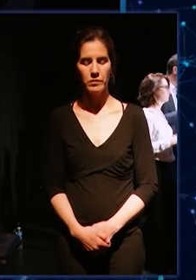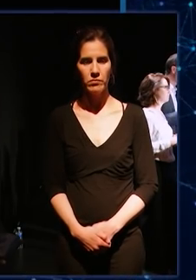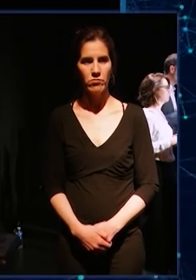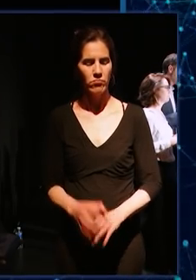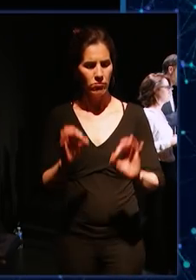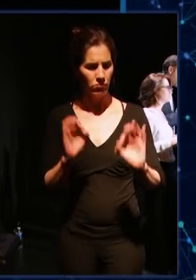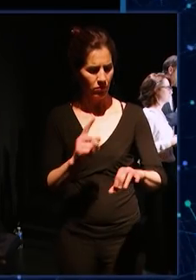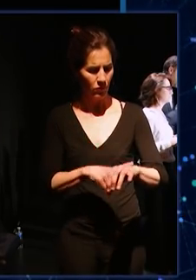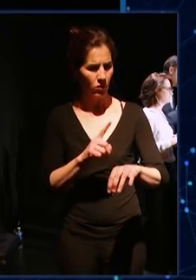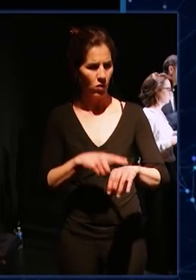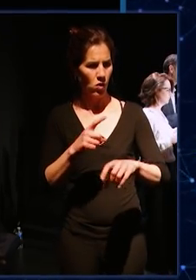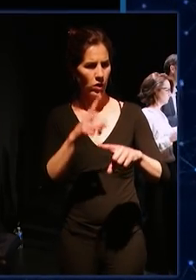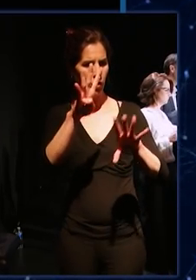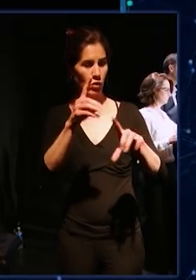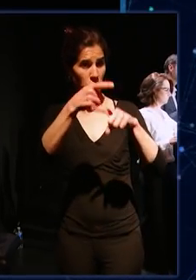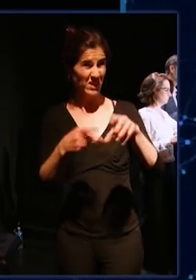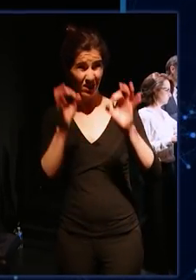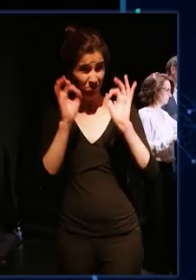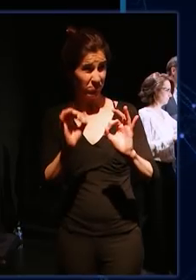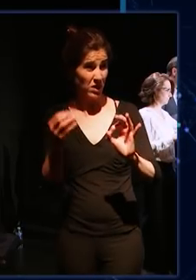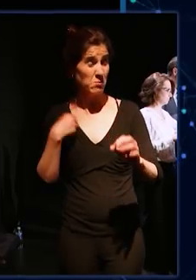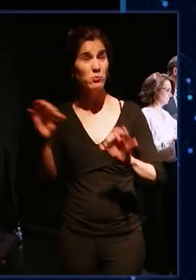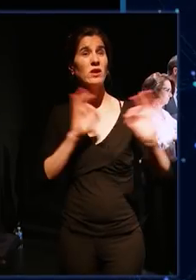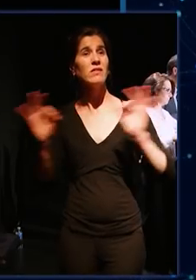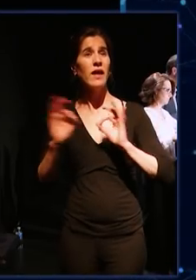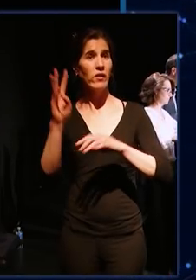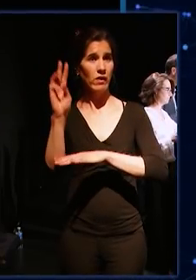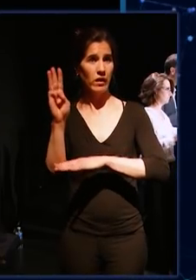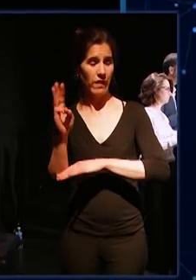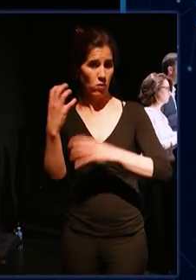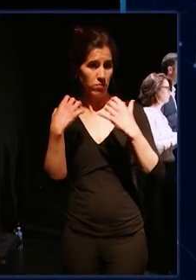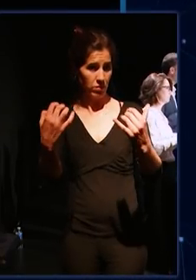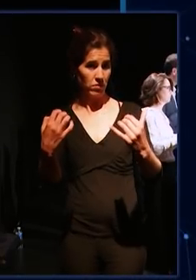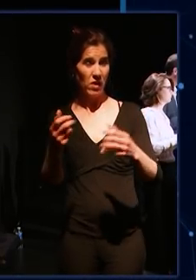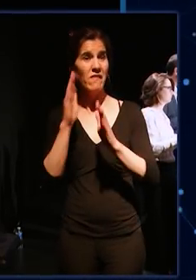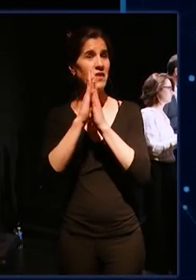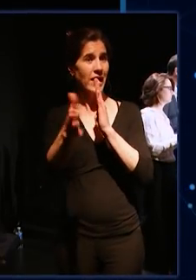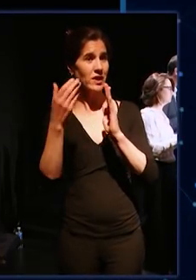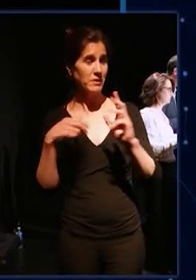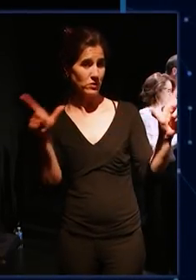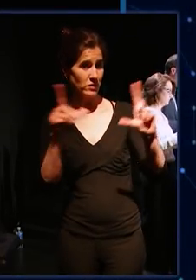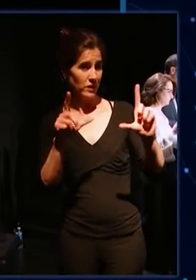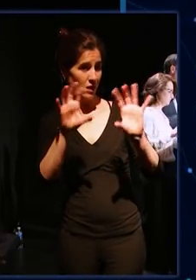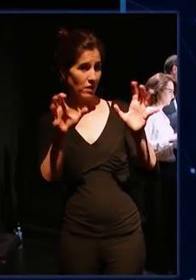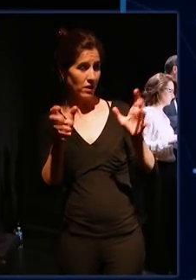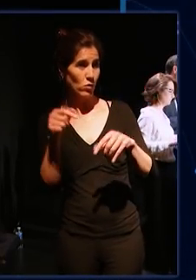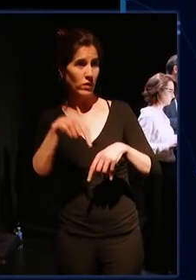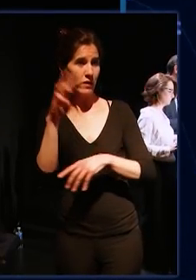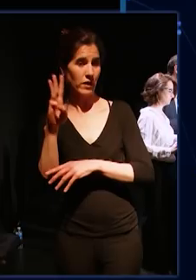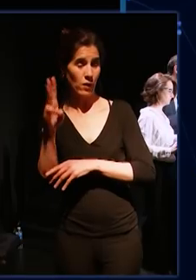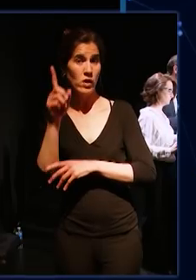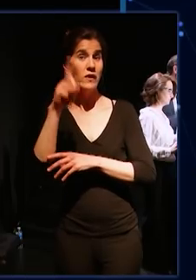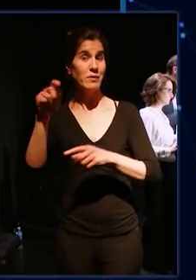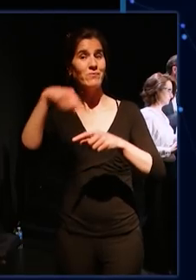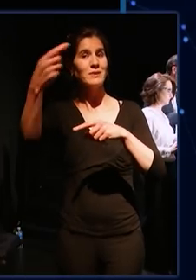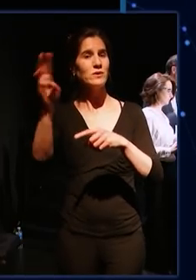Són 9:45 tocats de la nit i som al Teatre Auditori de Cardedeu, emetent en directe a Ràdio Televisió Cardedeu i també per streaming a